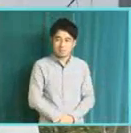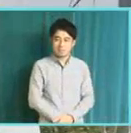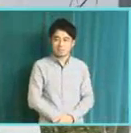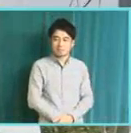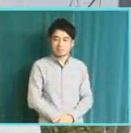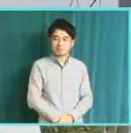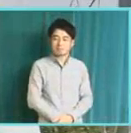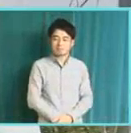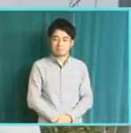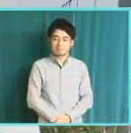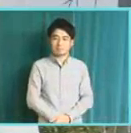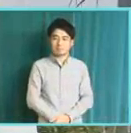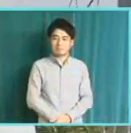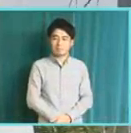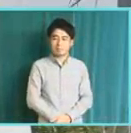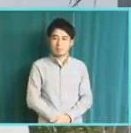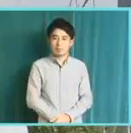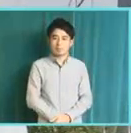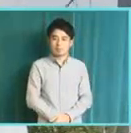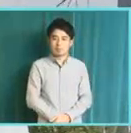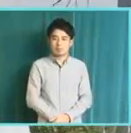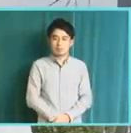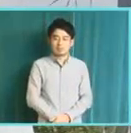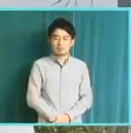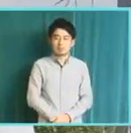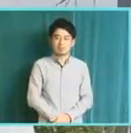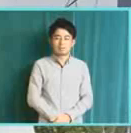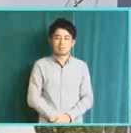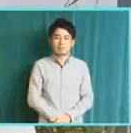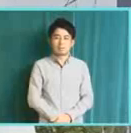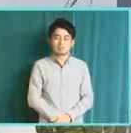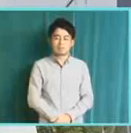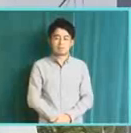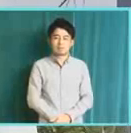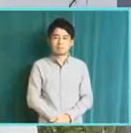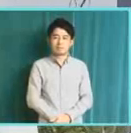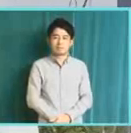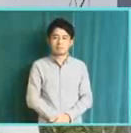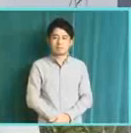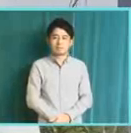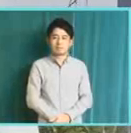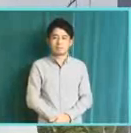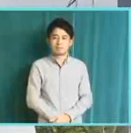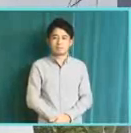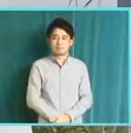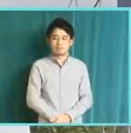検査行ったりとかリハビリ行ったりとかやってます。